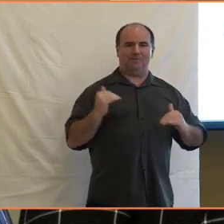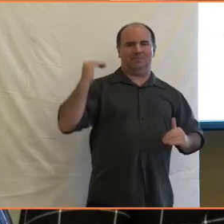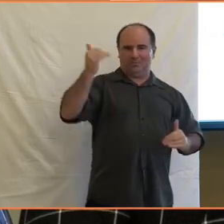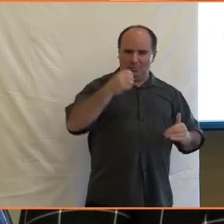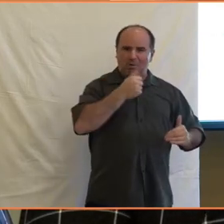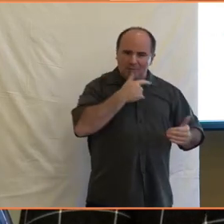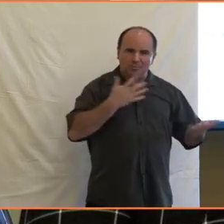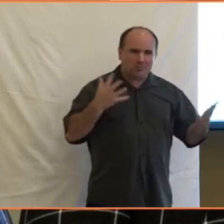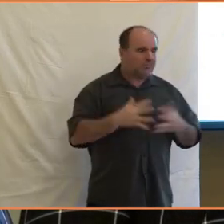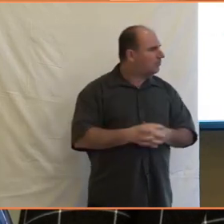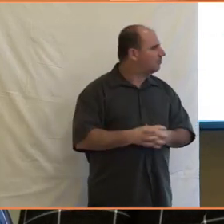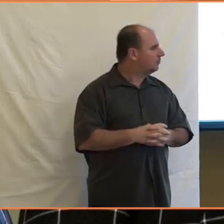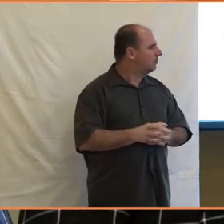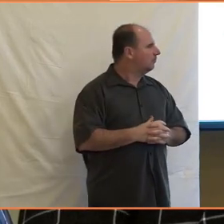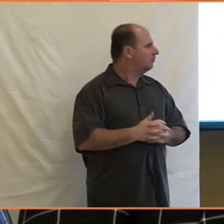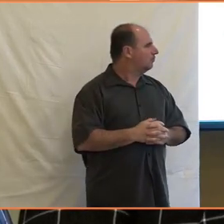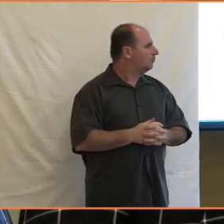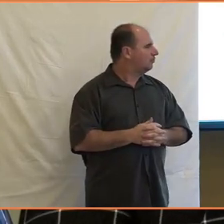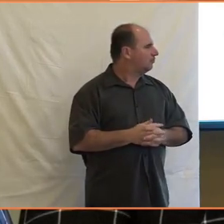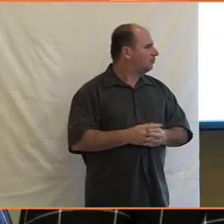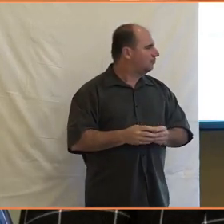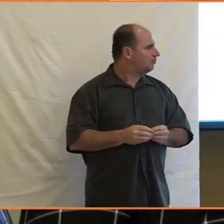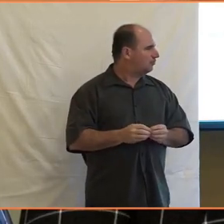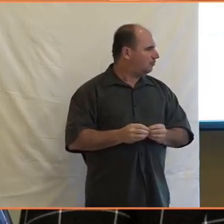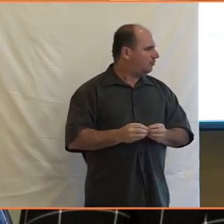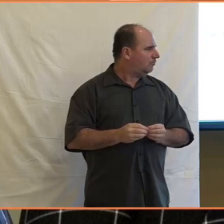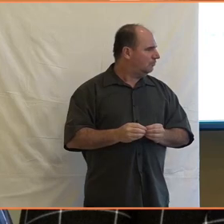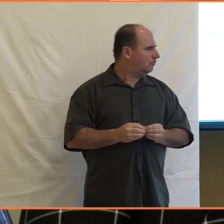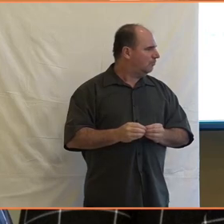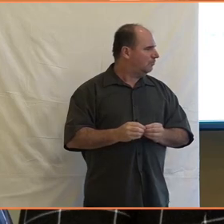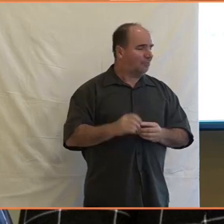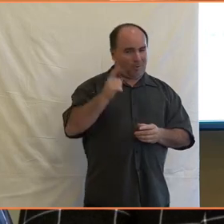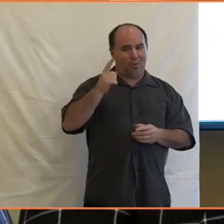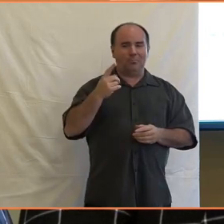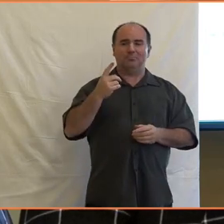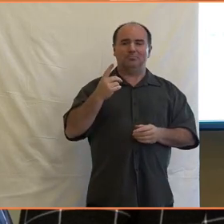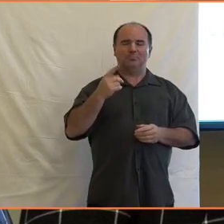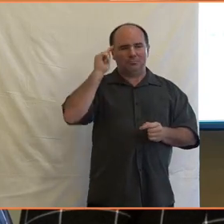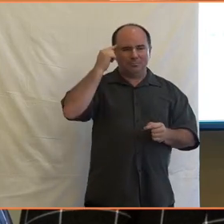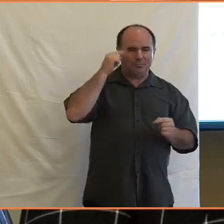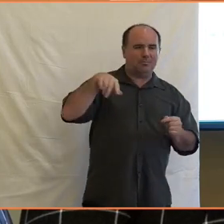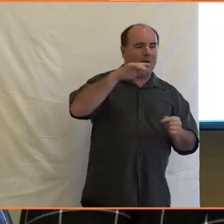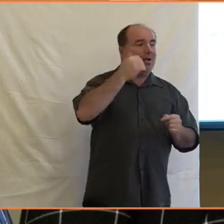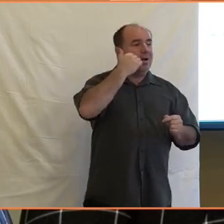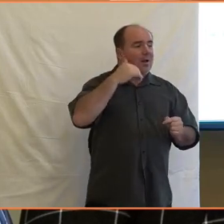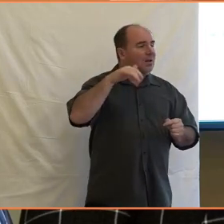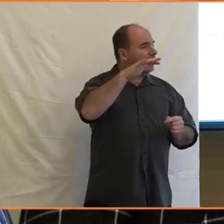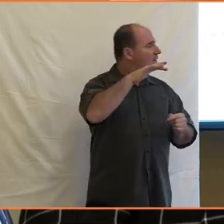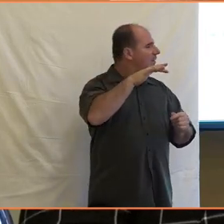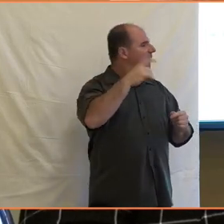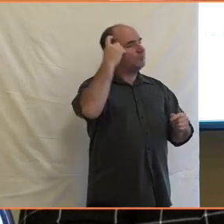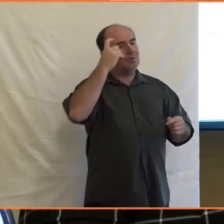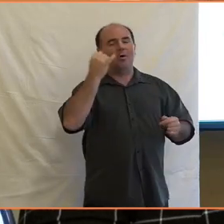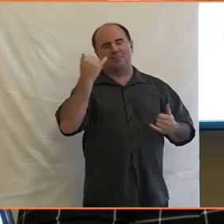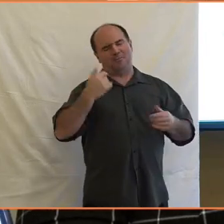to nejsou vlastně charakteristiky, které sebou jako nutně souvisí, jsou také lidé často v nějaký horší jako